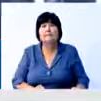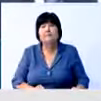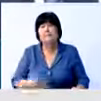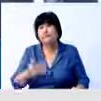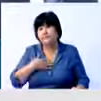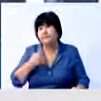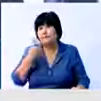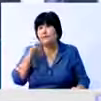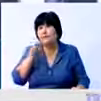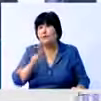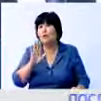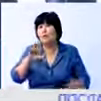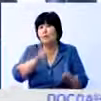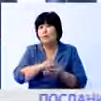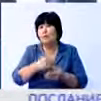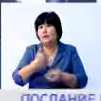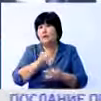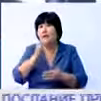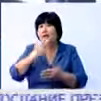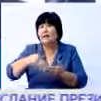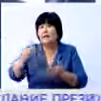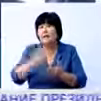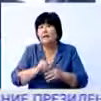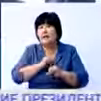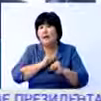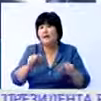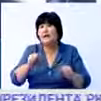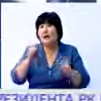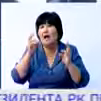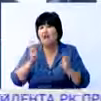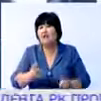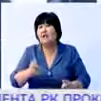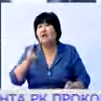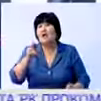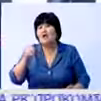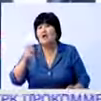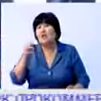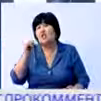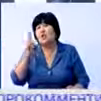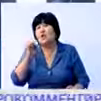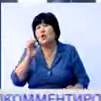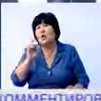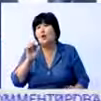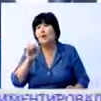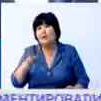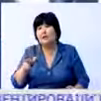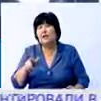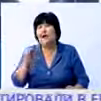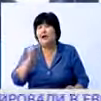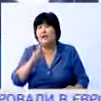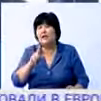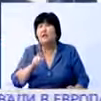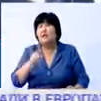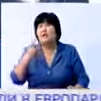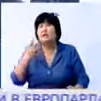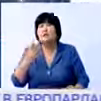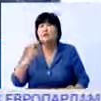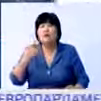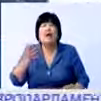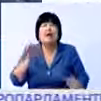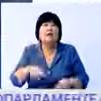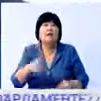Я один из тех, кто принимал участие в ликвидации последствий аварии на Чернобыльской АЭС. Из 35 тысяч участников живых осталось около 5